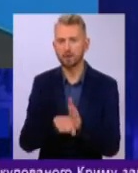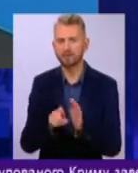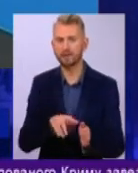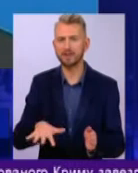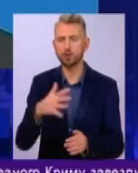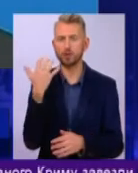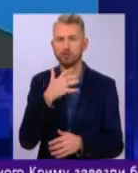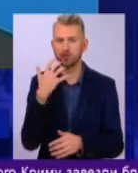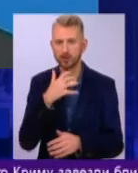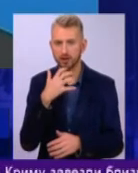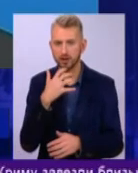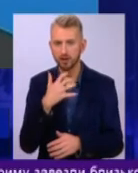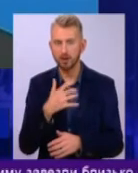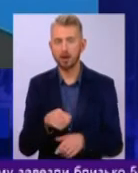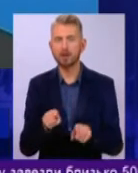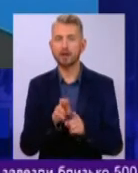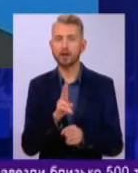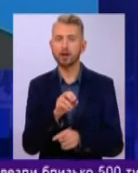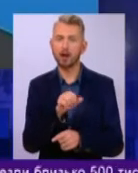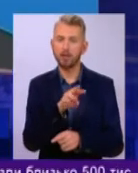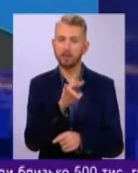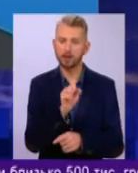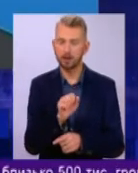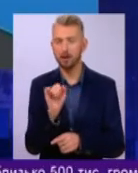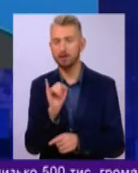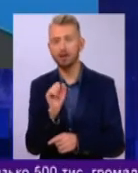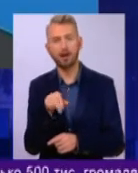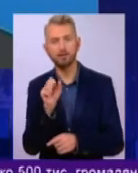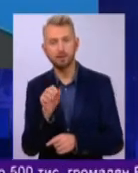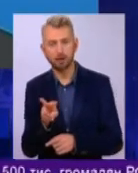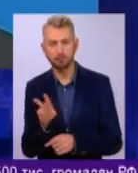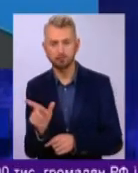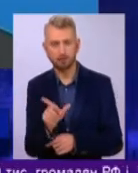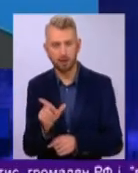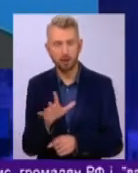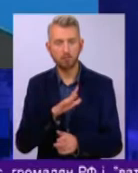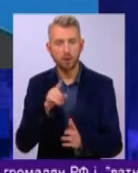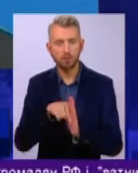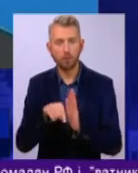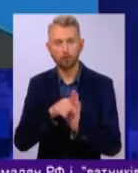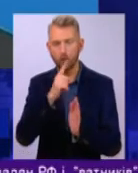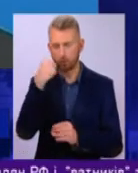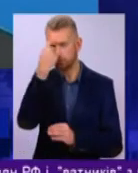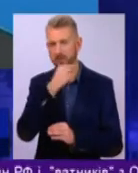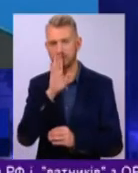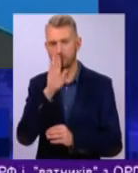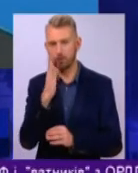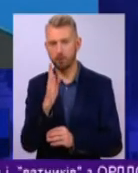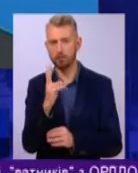території Чечні. Тільки Аміна і Адам були, по суті, особистими